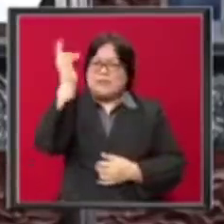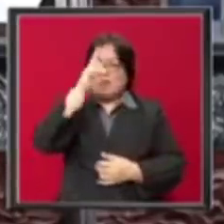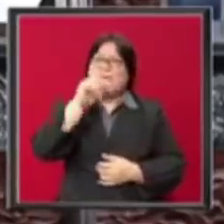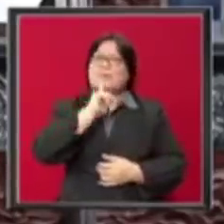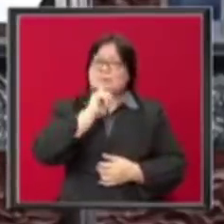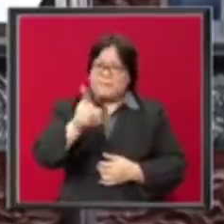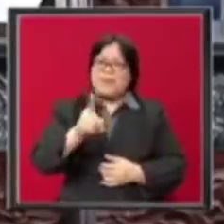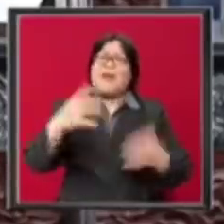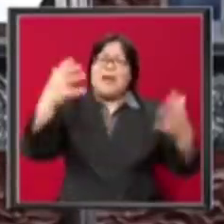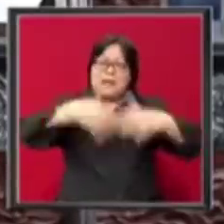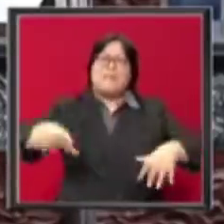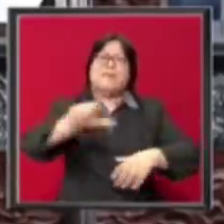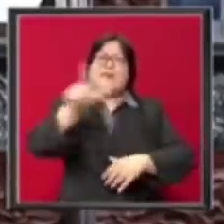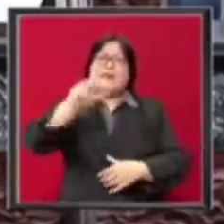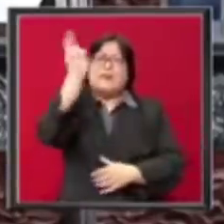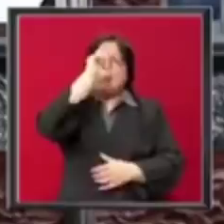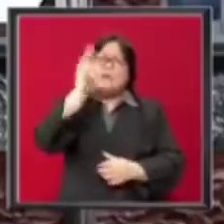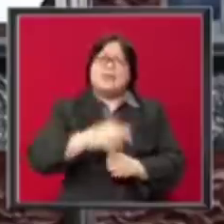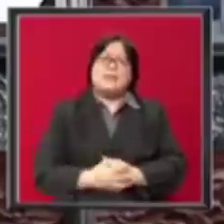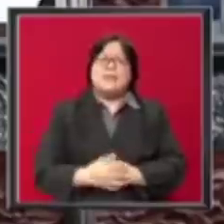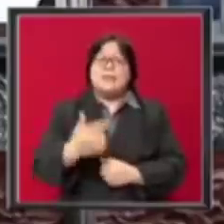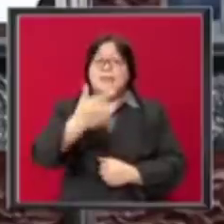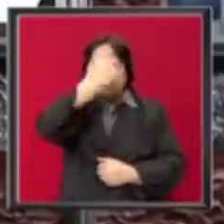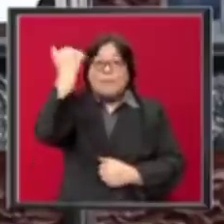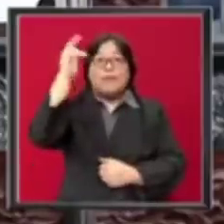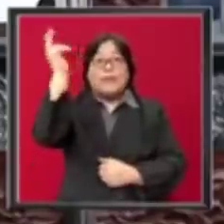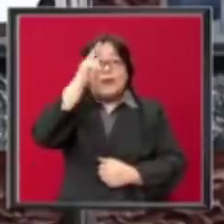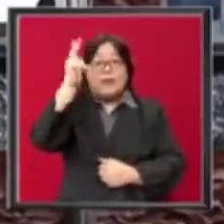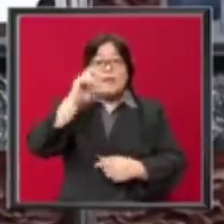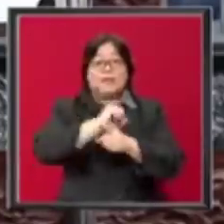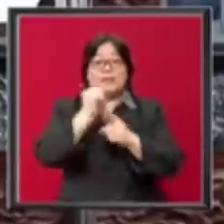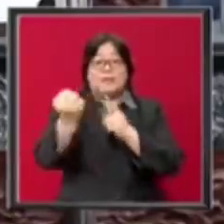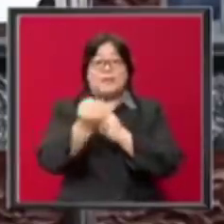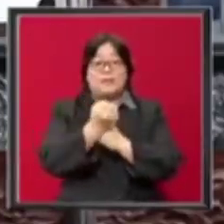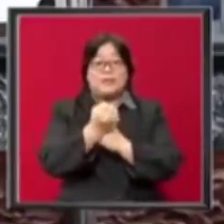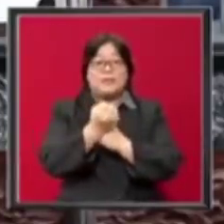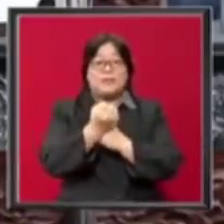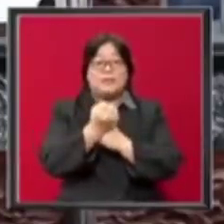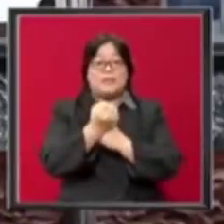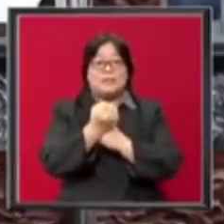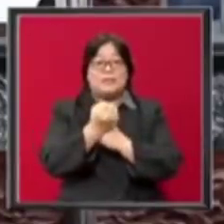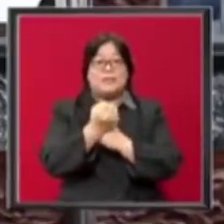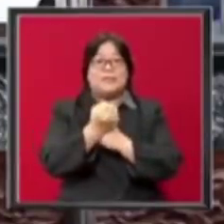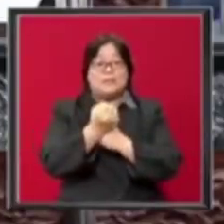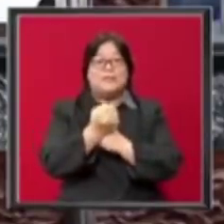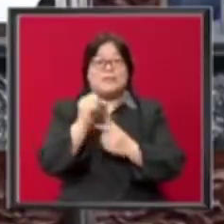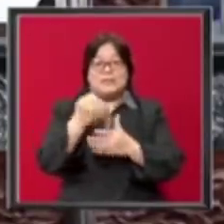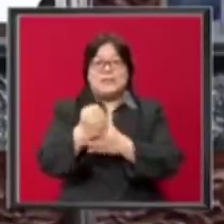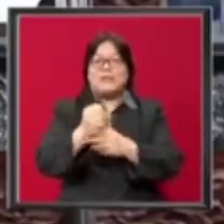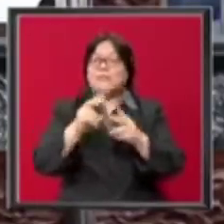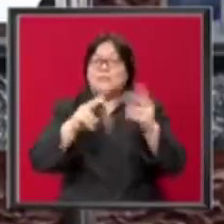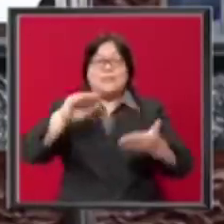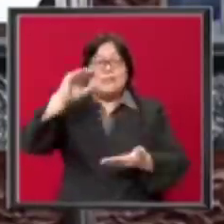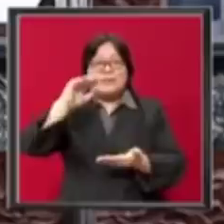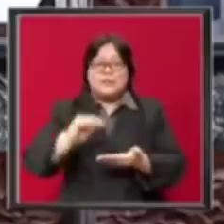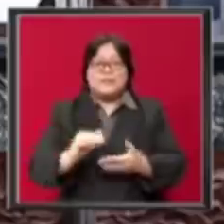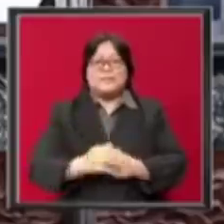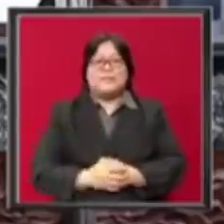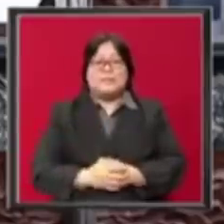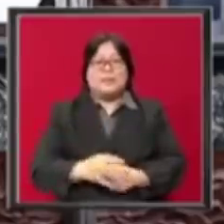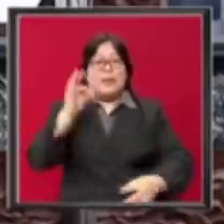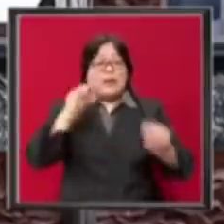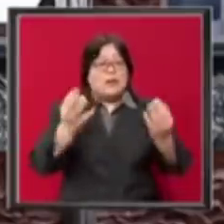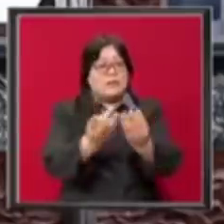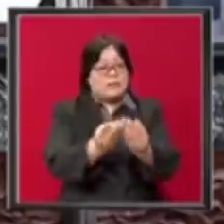memang melingkuplah namanya kerajaan. Sebab kerajaan keadaan saham yang begitu rendah sekali.